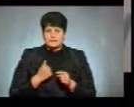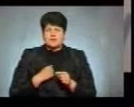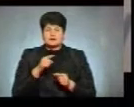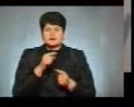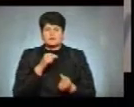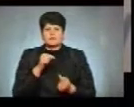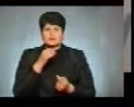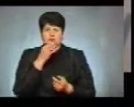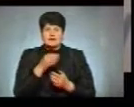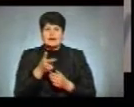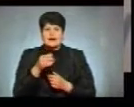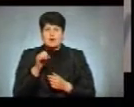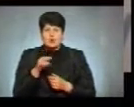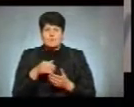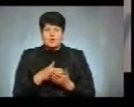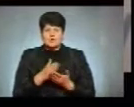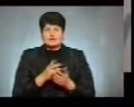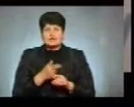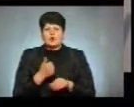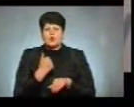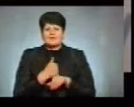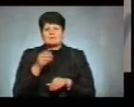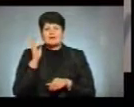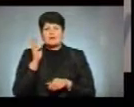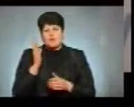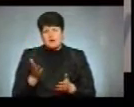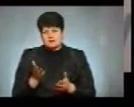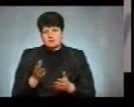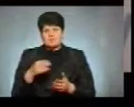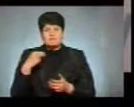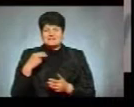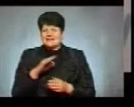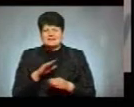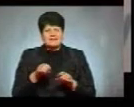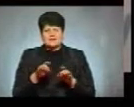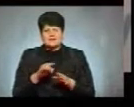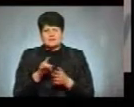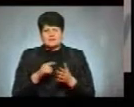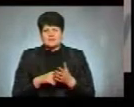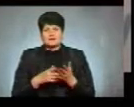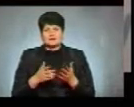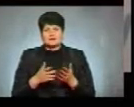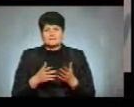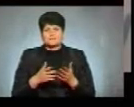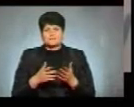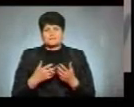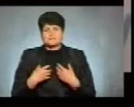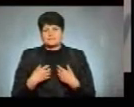за геополітику, тобто є головним дипломатом. Фактично президент не вирішує питання з дорогами, не